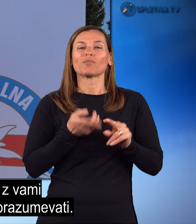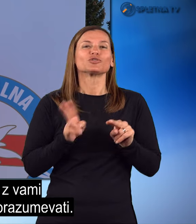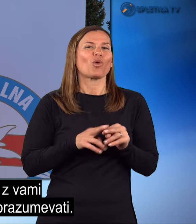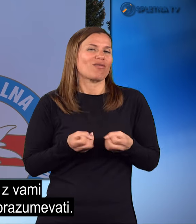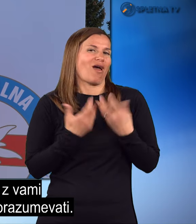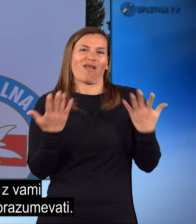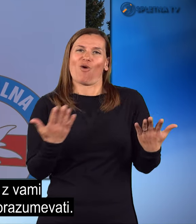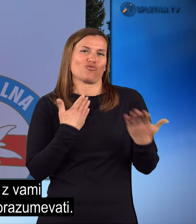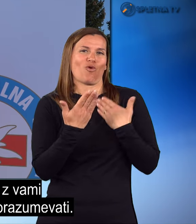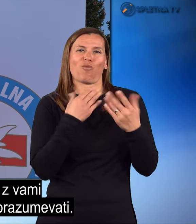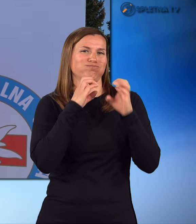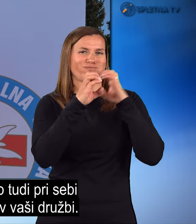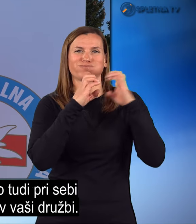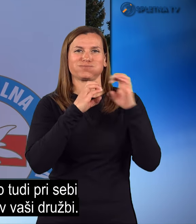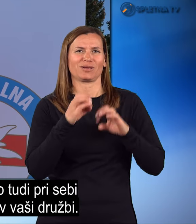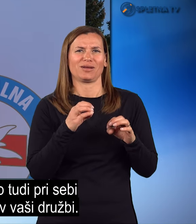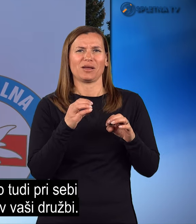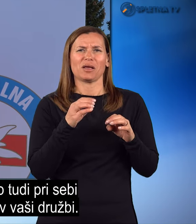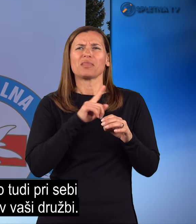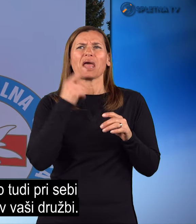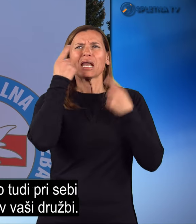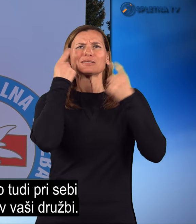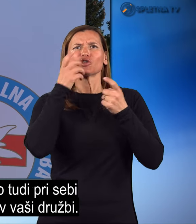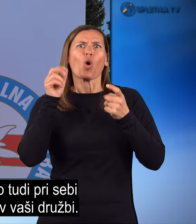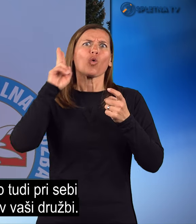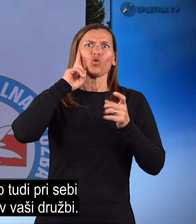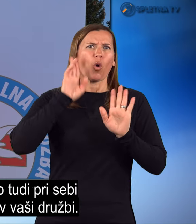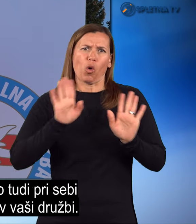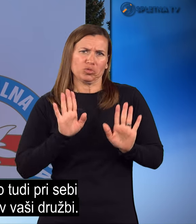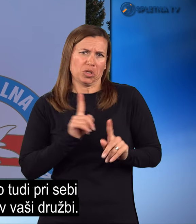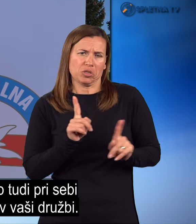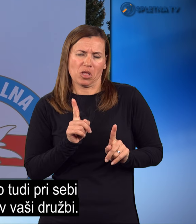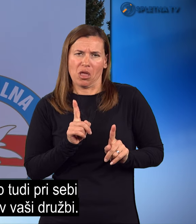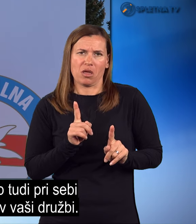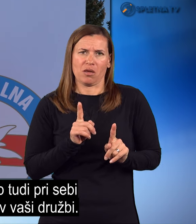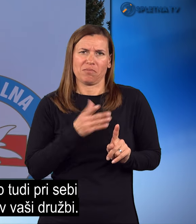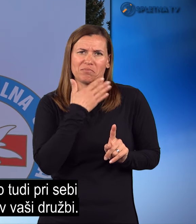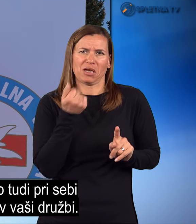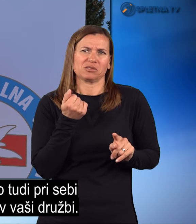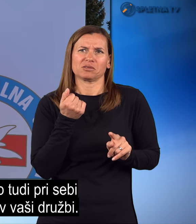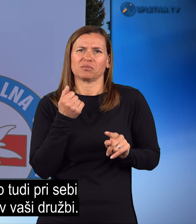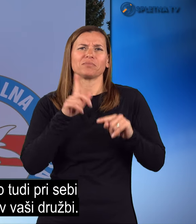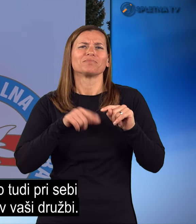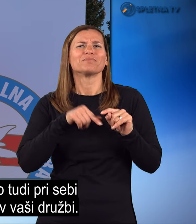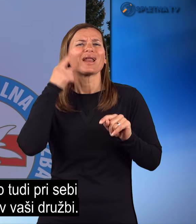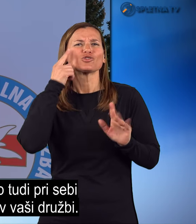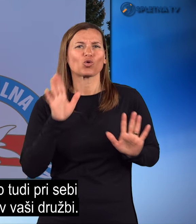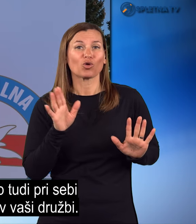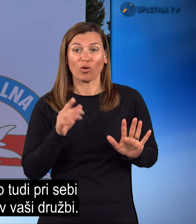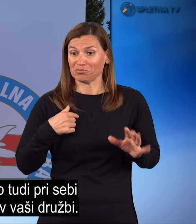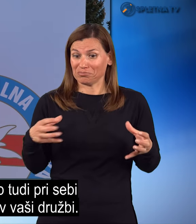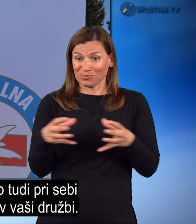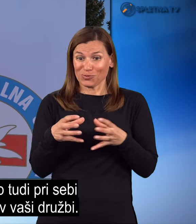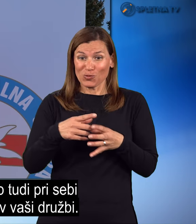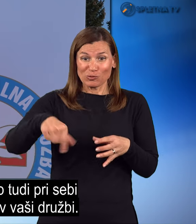naravno komunicirati, odmisliti ta hendikep, morda na nek način tudi sam pri sebi in